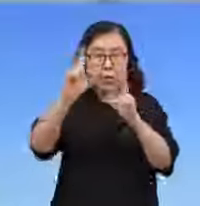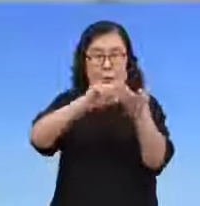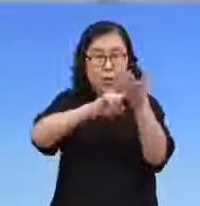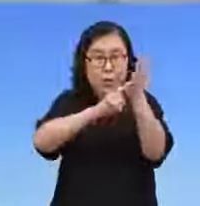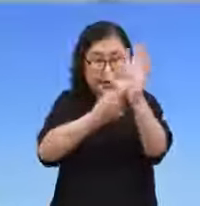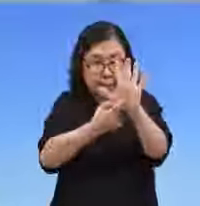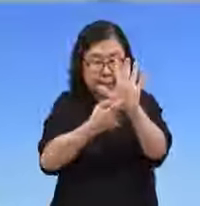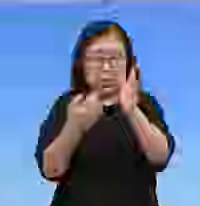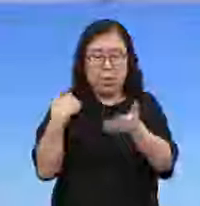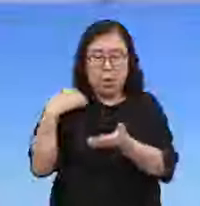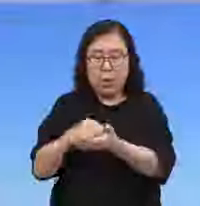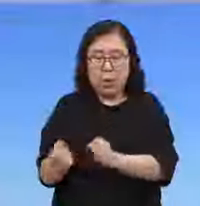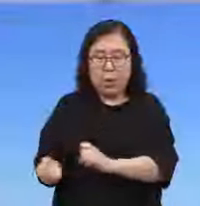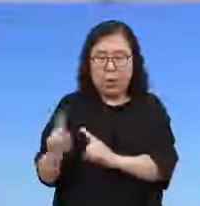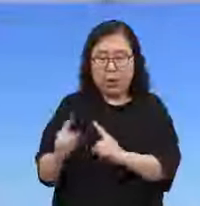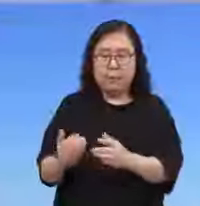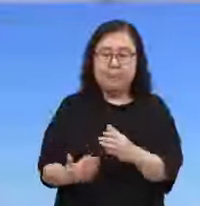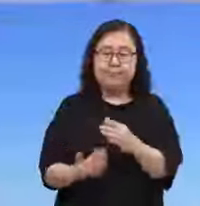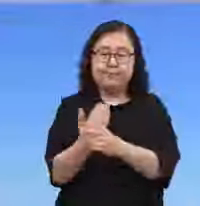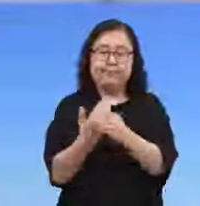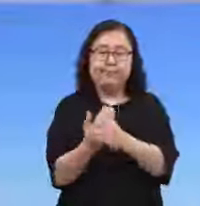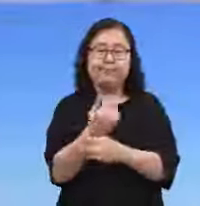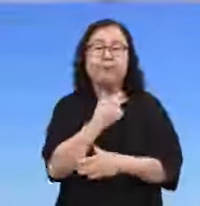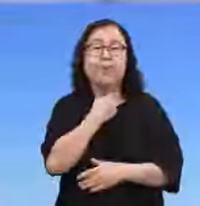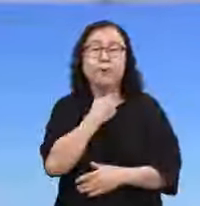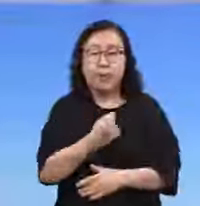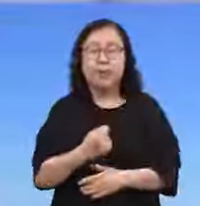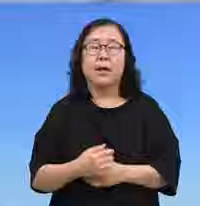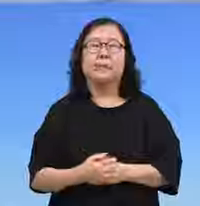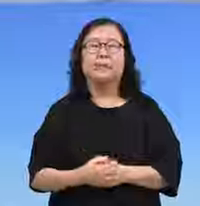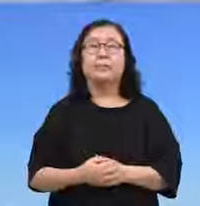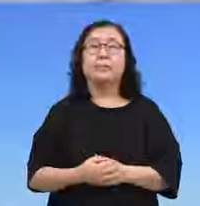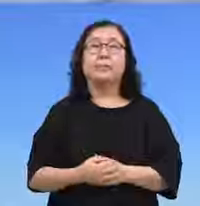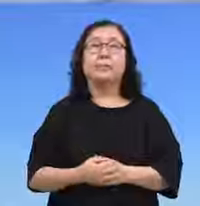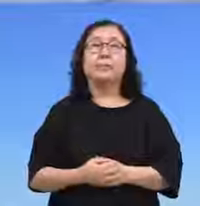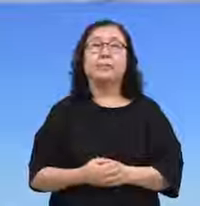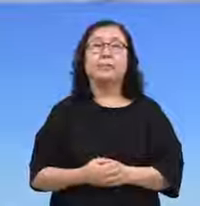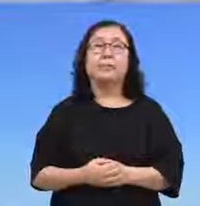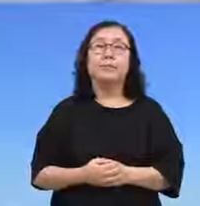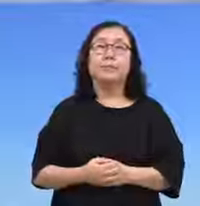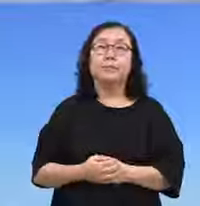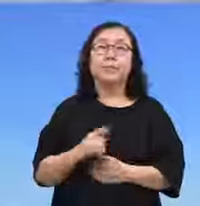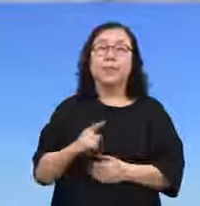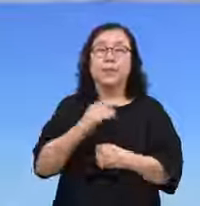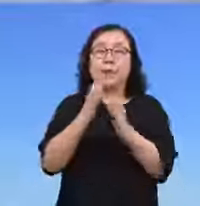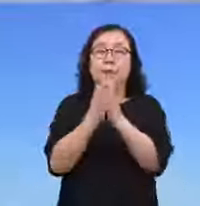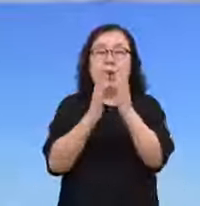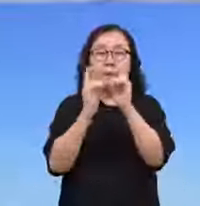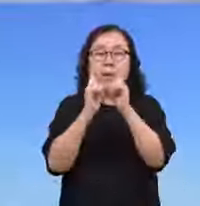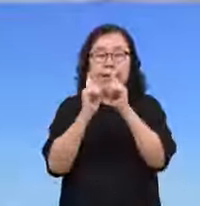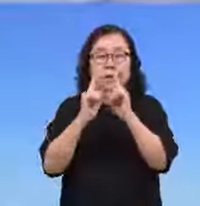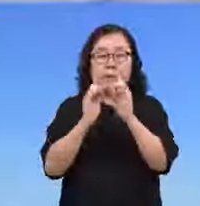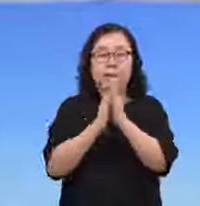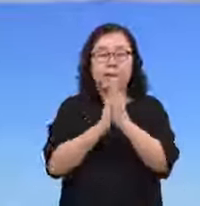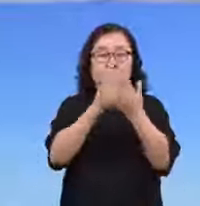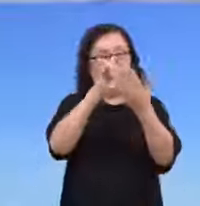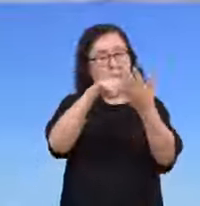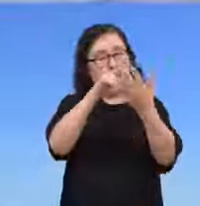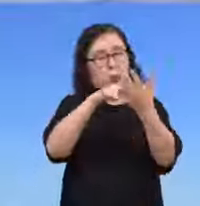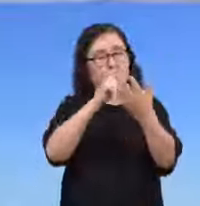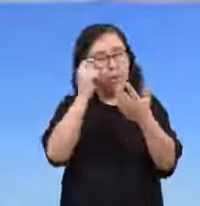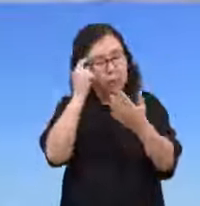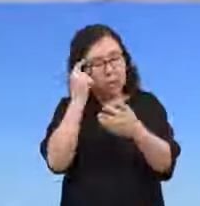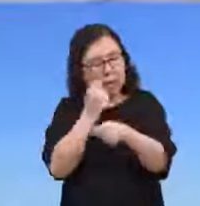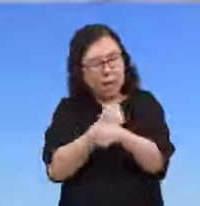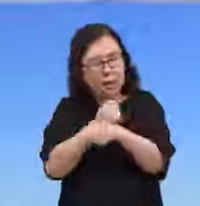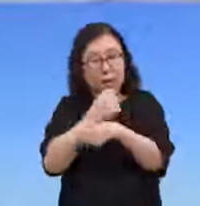이런 회복이 일어나게 될 줄로 믿습니다. 그래서 제가 이 에베소서 6장 10절부터의 말씀을 쭉